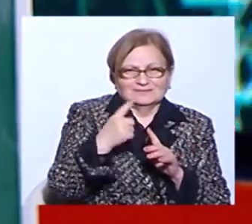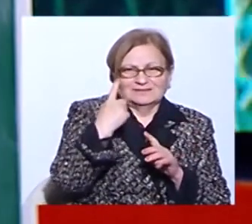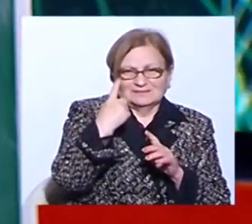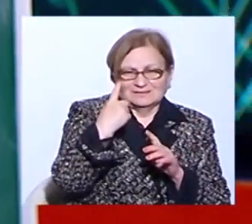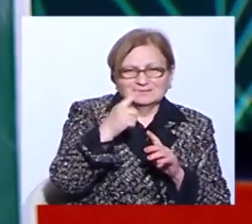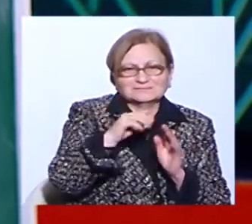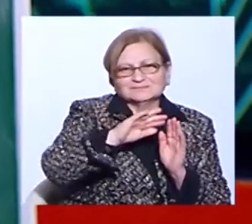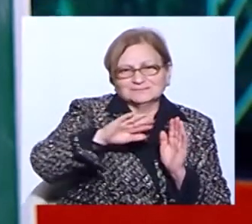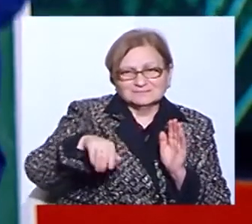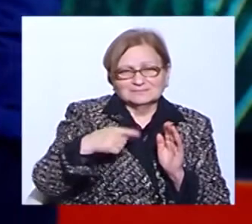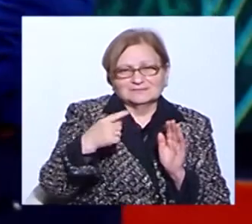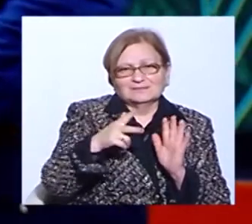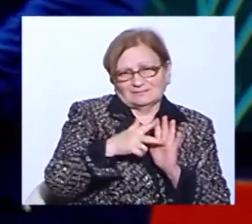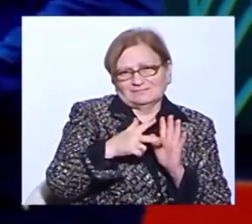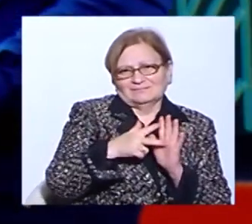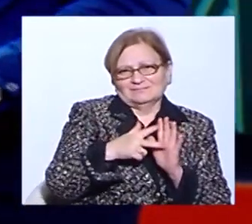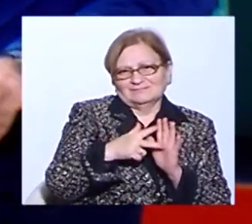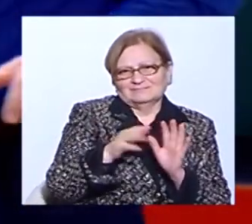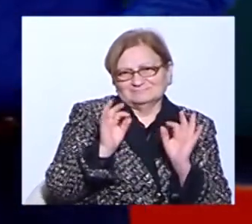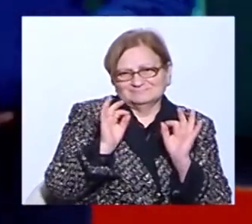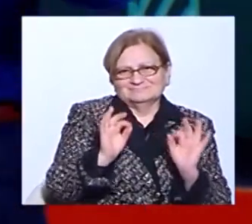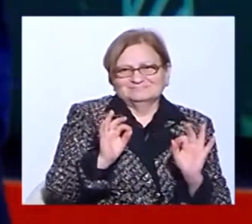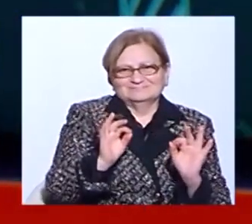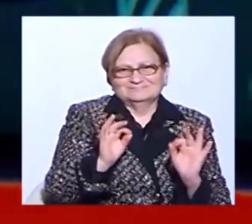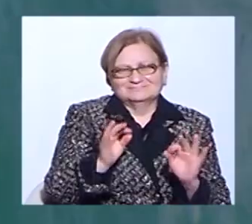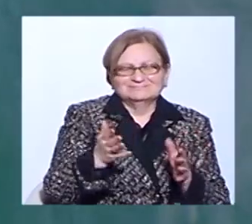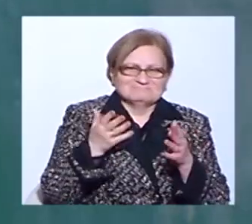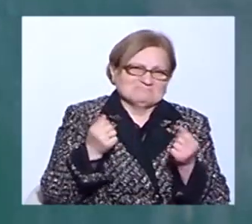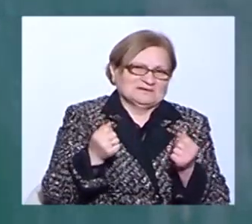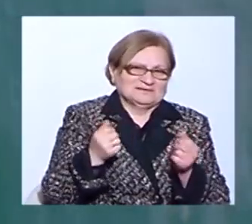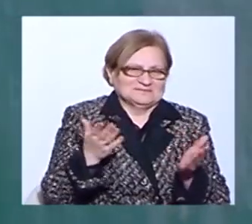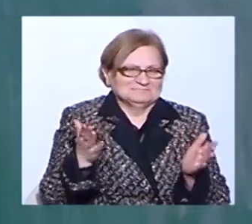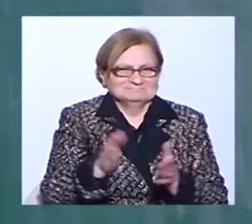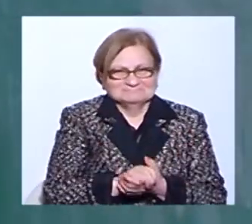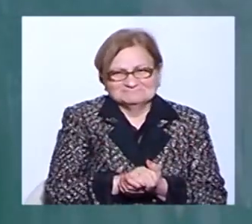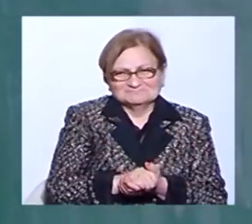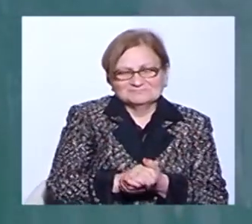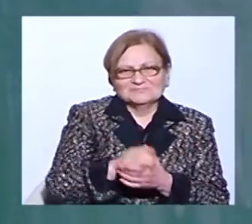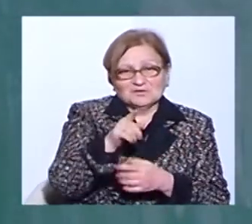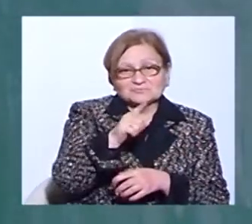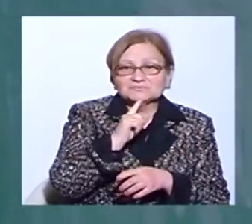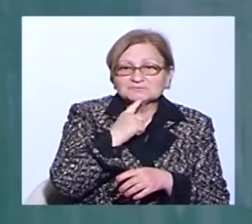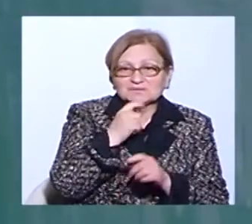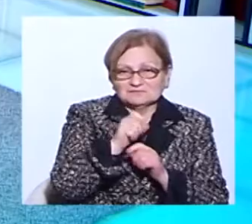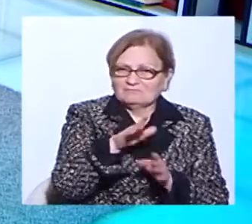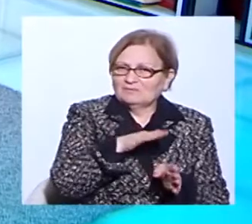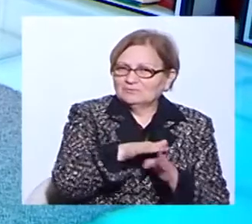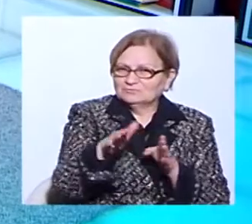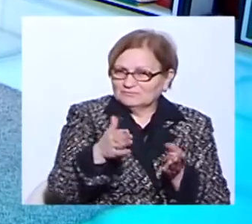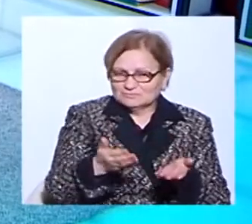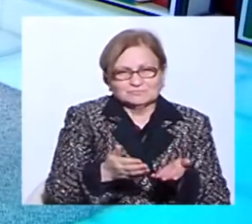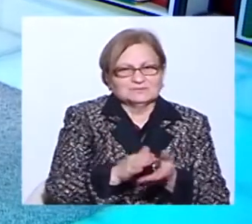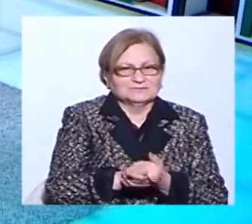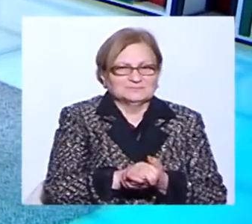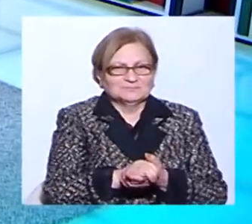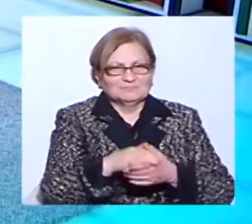1 გამოვაკლოთ 8. გამოგვივიდა. Რა მაგარია, ეს რთული დავალებაც გავაკეთეთ.